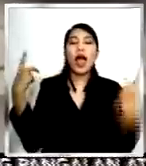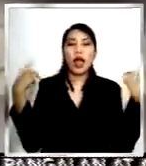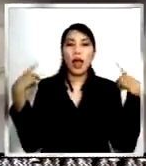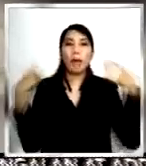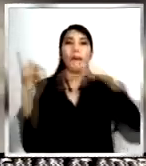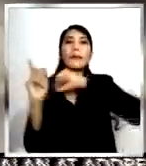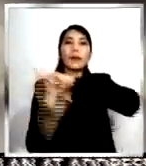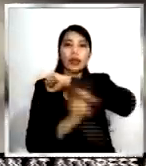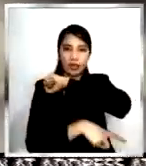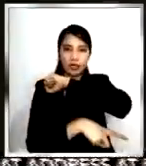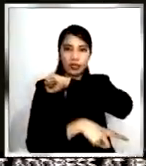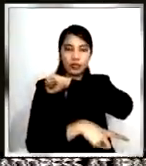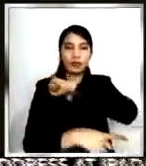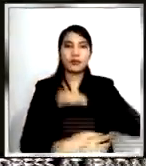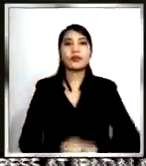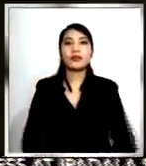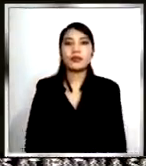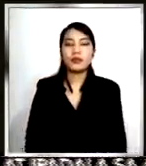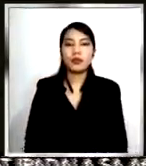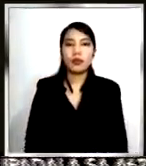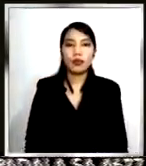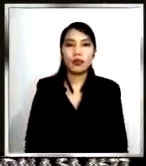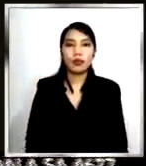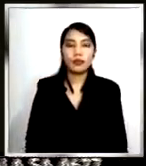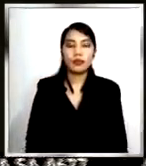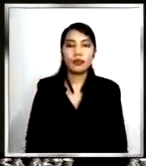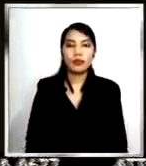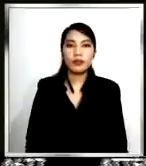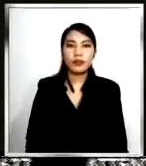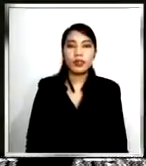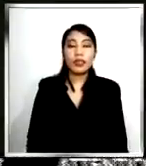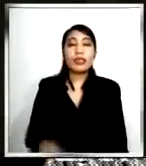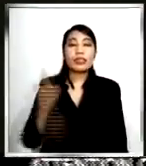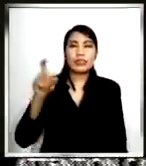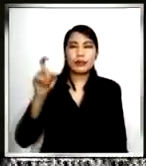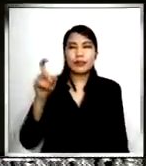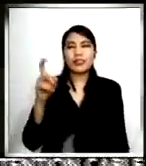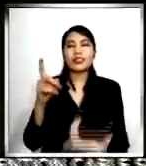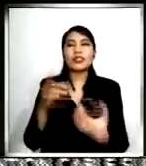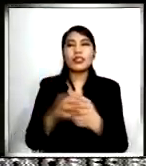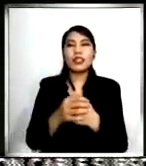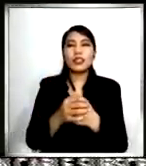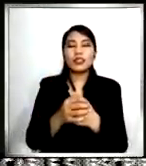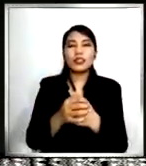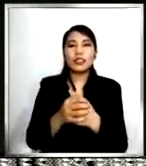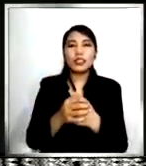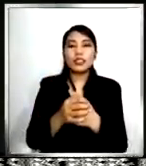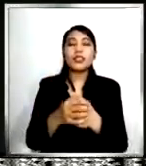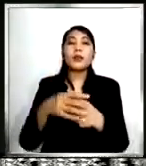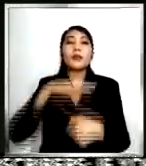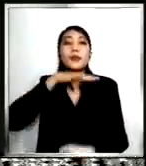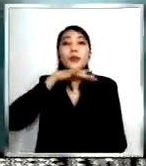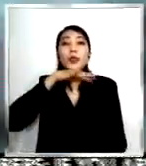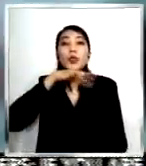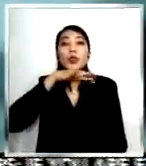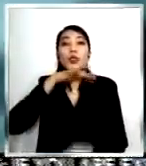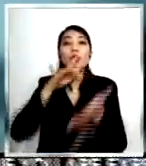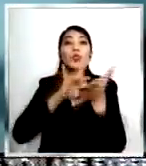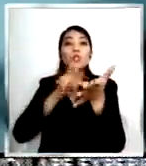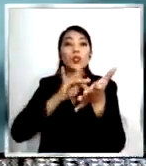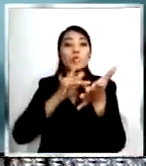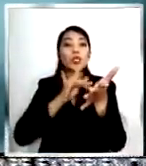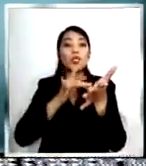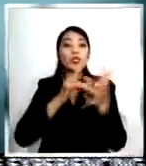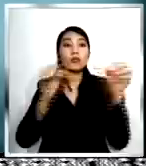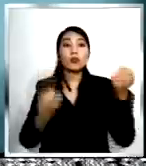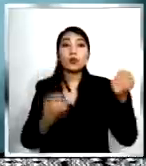kaharapin. It will fall with yung RA 6969, wherein yung proper handling nitong hazardous waste